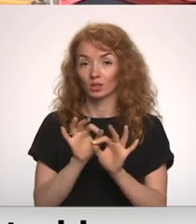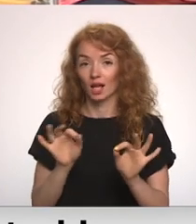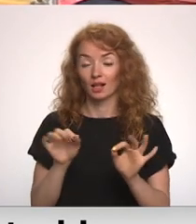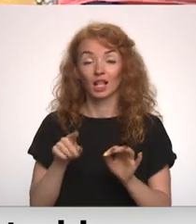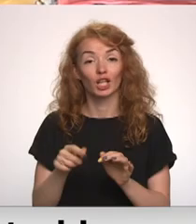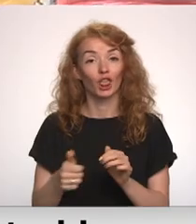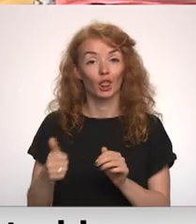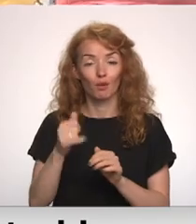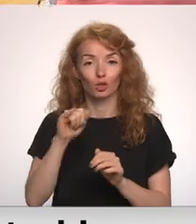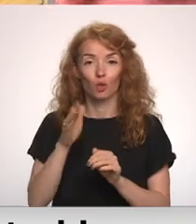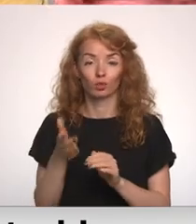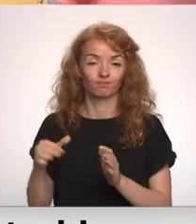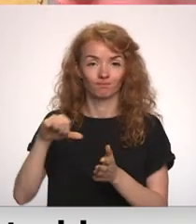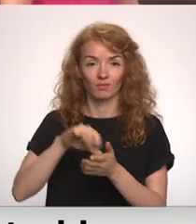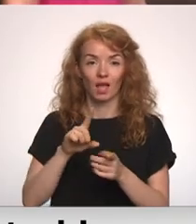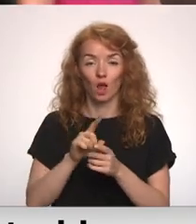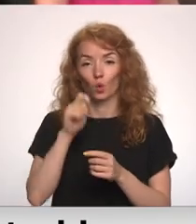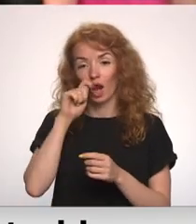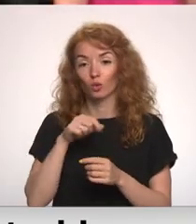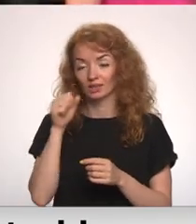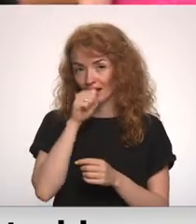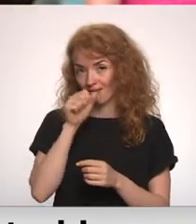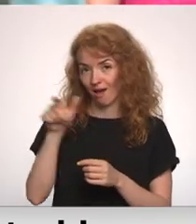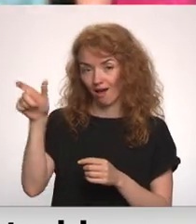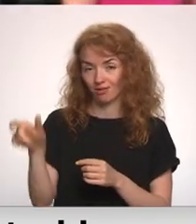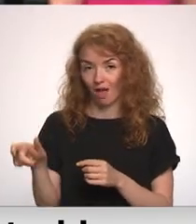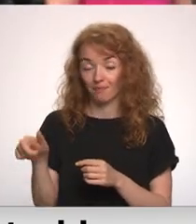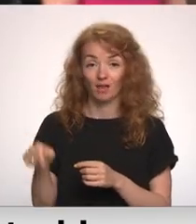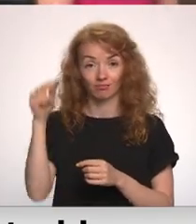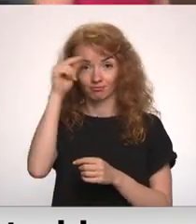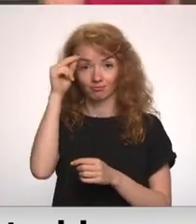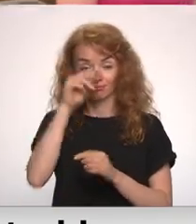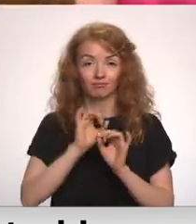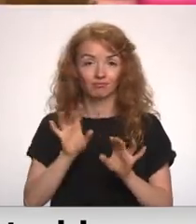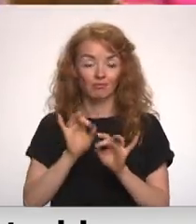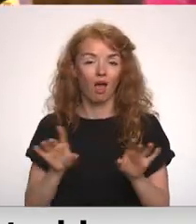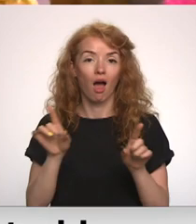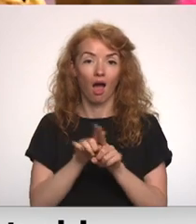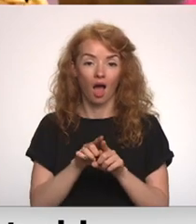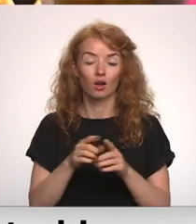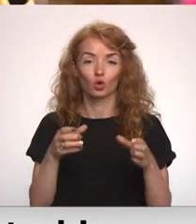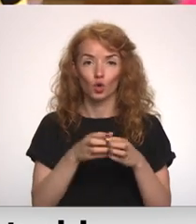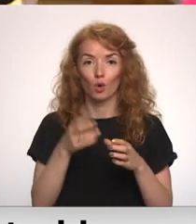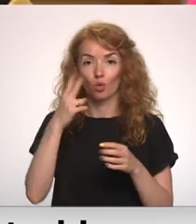mums koncertā būs ukraiņu dziedātāja Marija Savenko. Meistarklasēs pieredzē dalīsies arī akapella grupa no